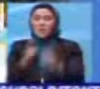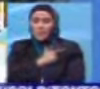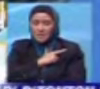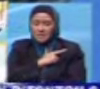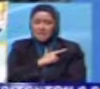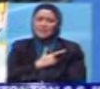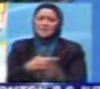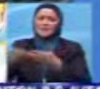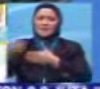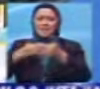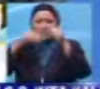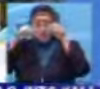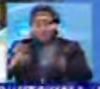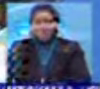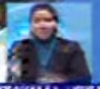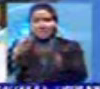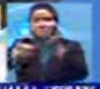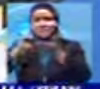melalui MyAG,